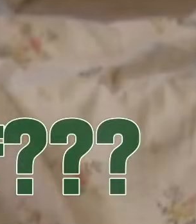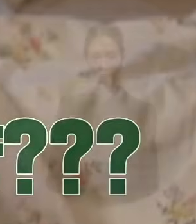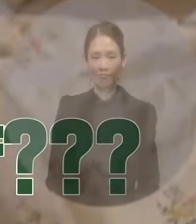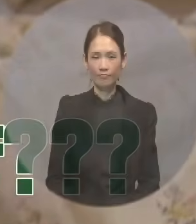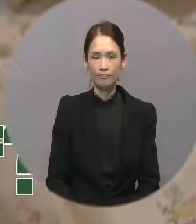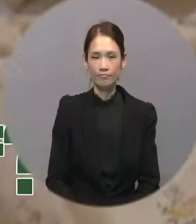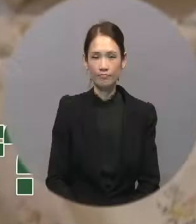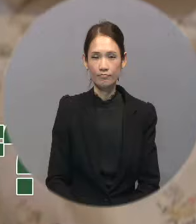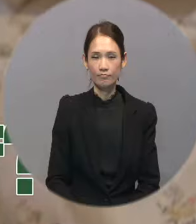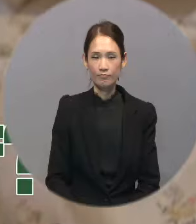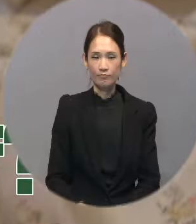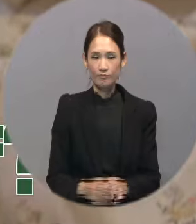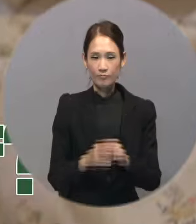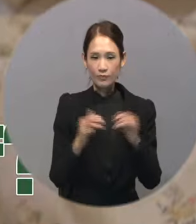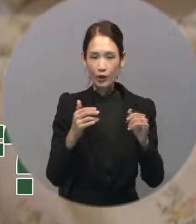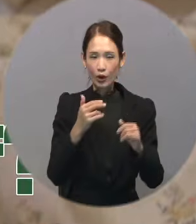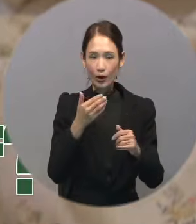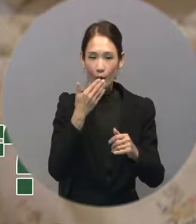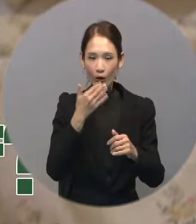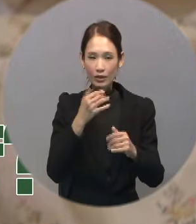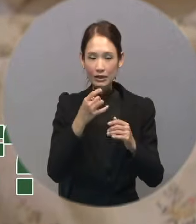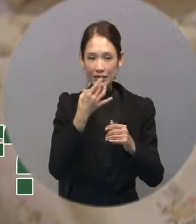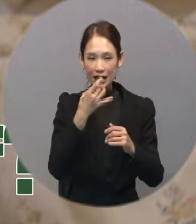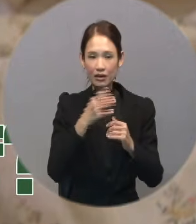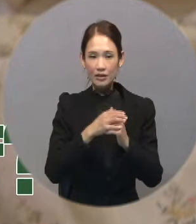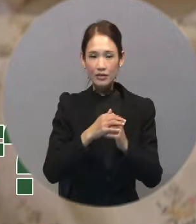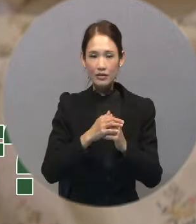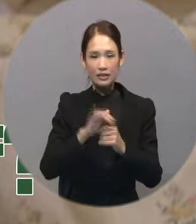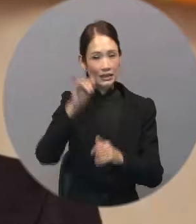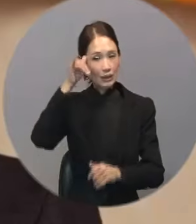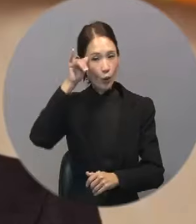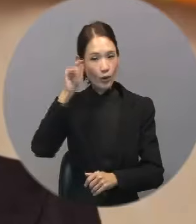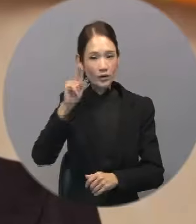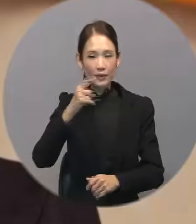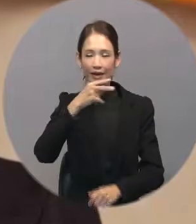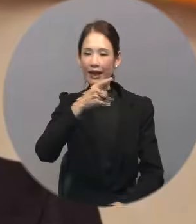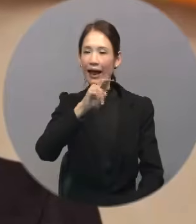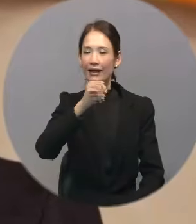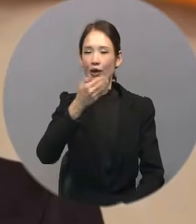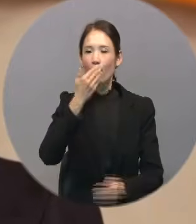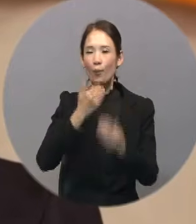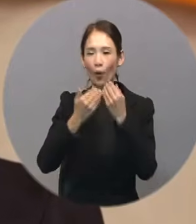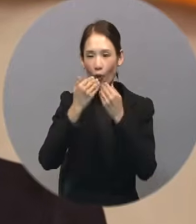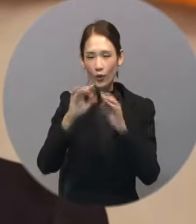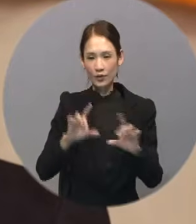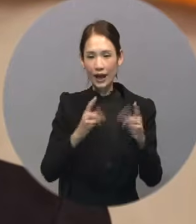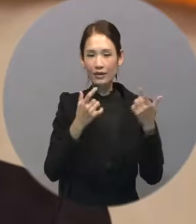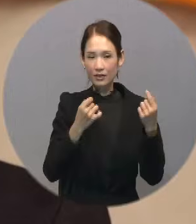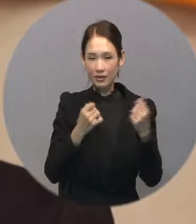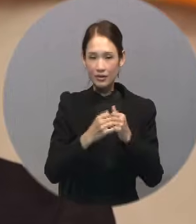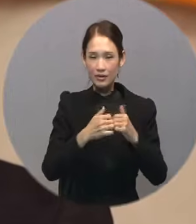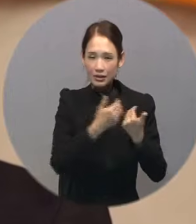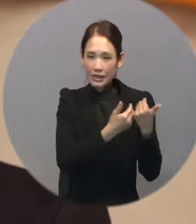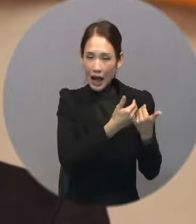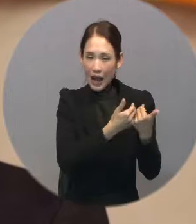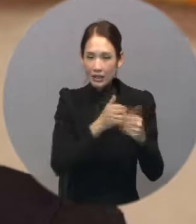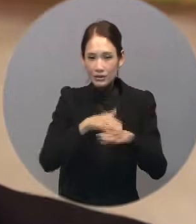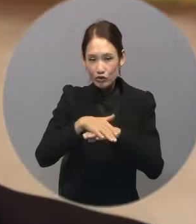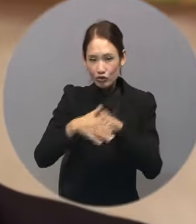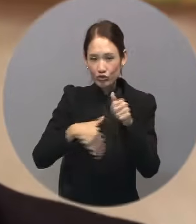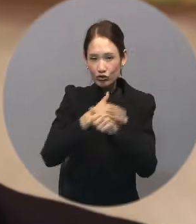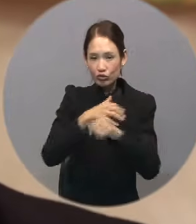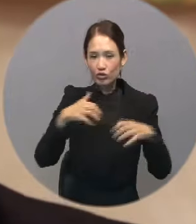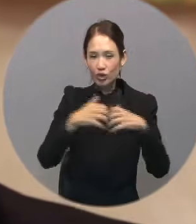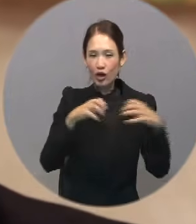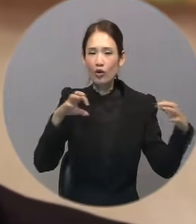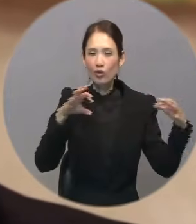사람이 먹는 게 쌀이고 식량이라면 인공지능은 데이터를 먹고 살고 있거든요. 우리가 이제 갈등 구조상이나 전쟁 상황이라는 것과 연결되면